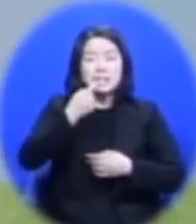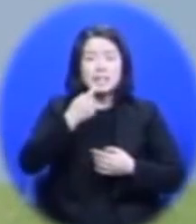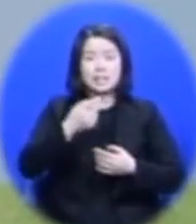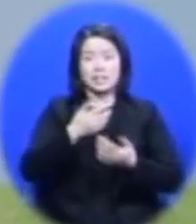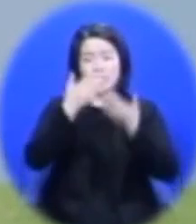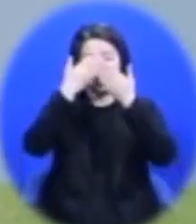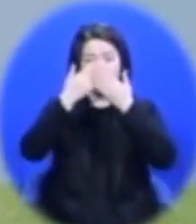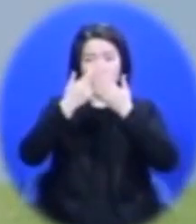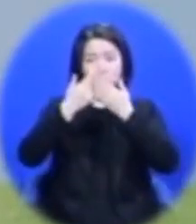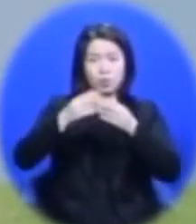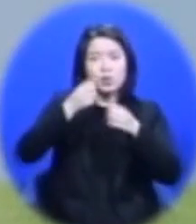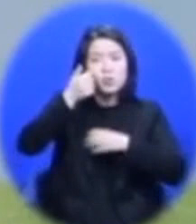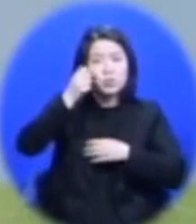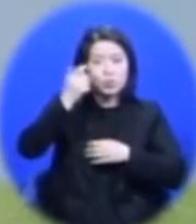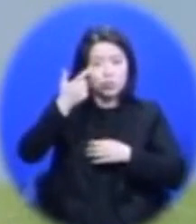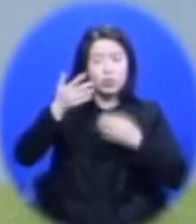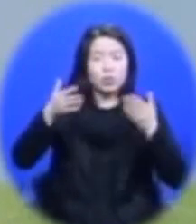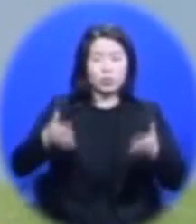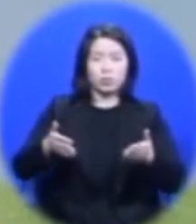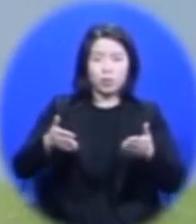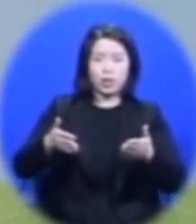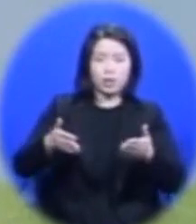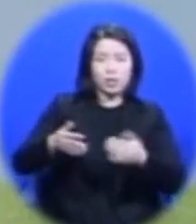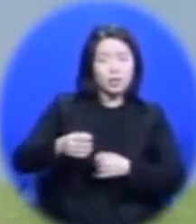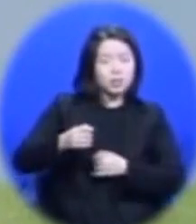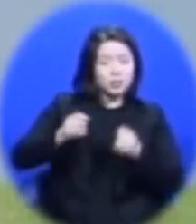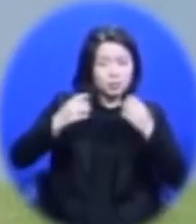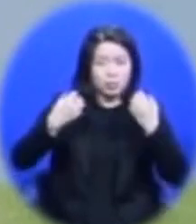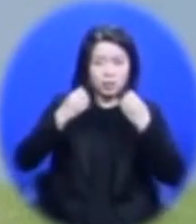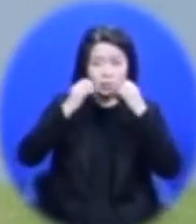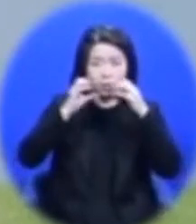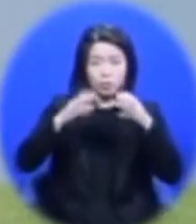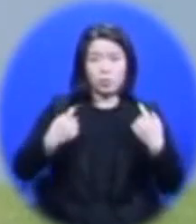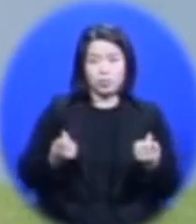오지에 복음을 전하는 전도 여행을 떠나는 날,